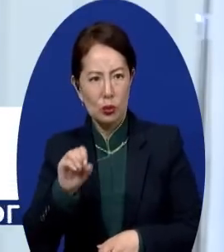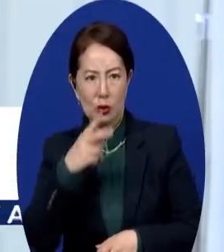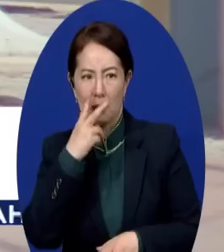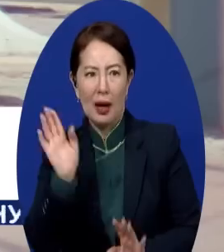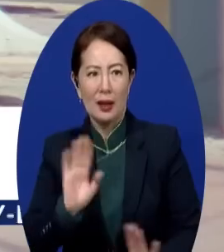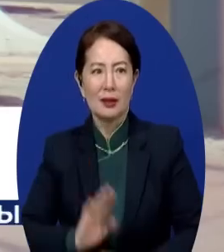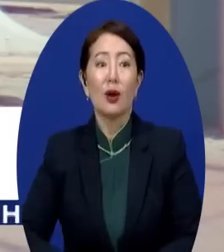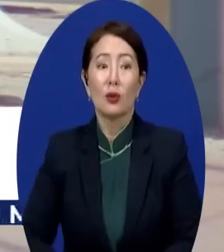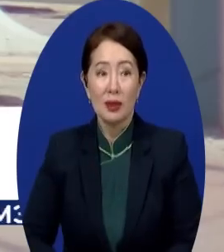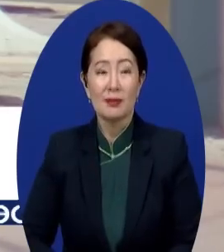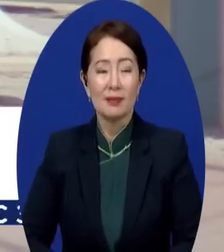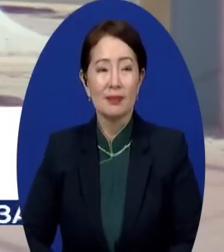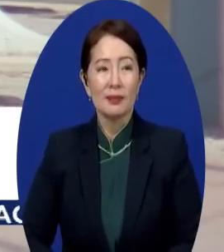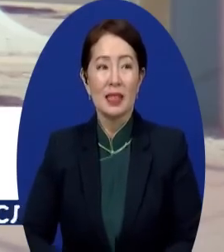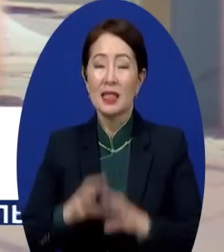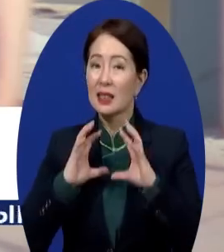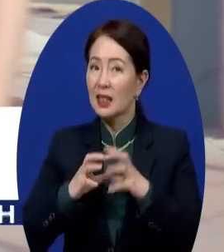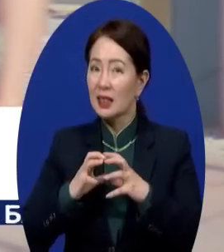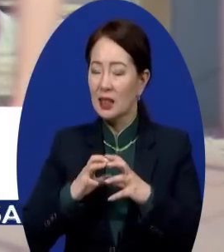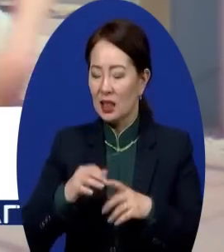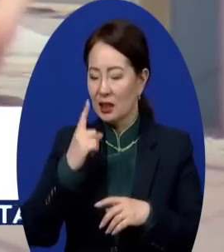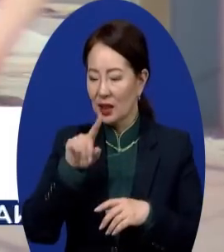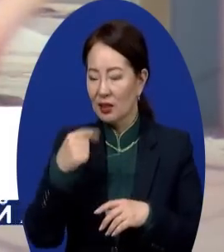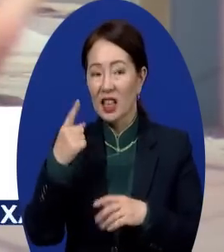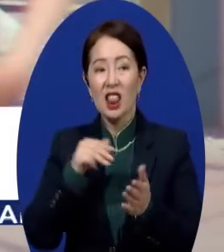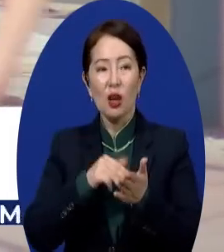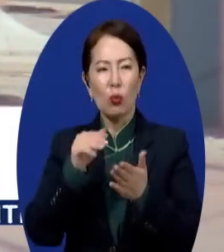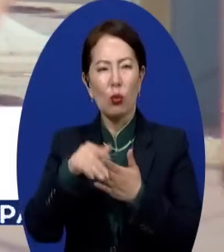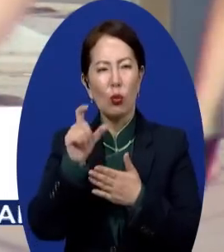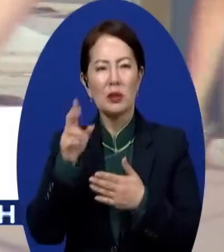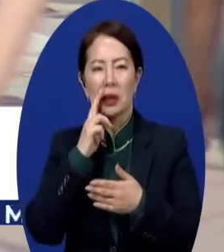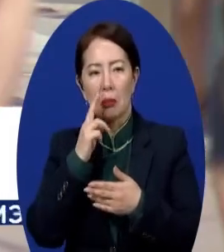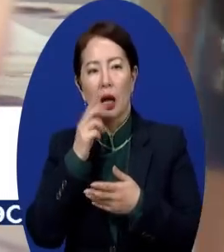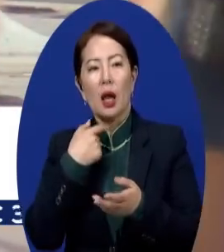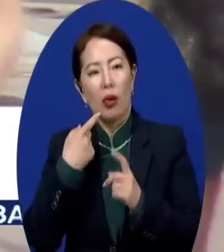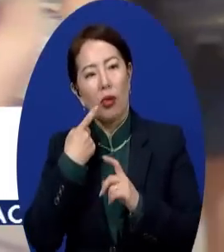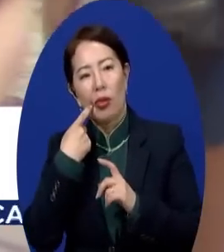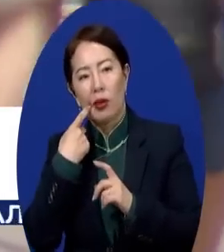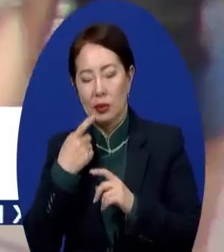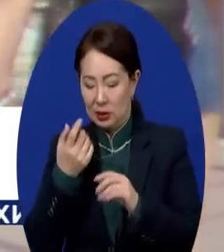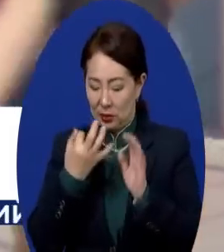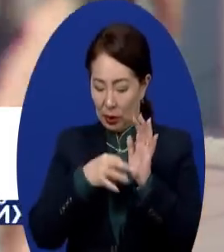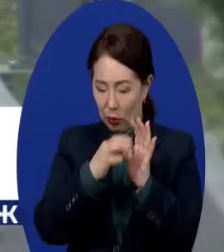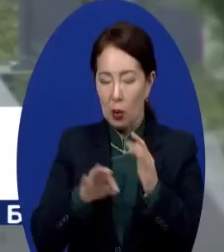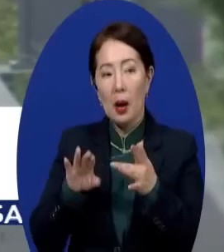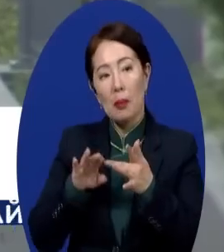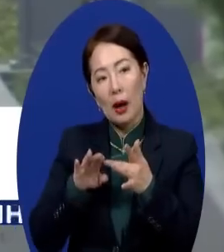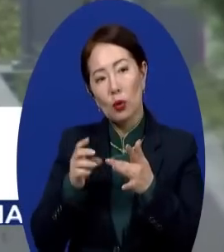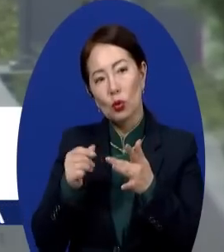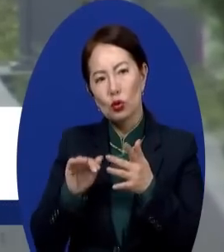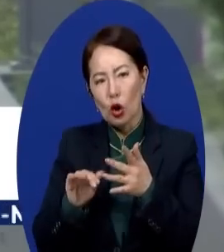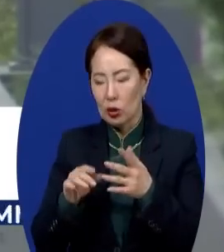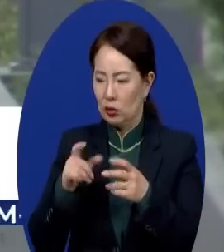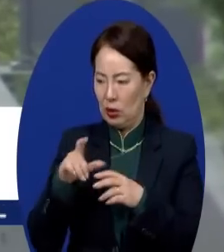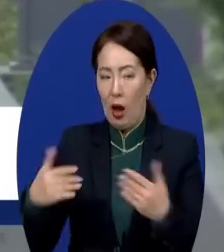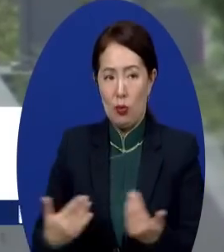байгаа. Дэлхийдээр 1.1 тэрбум хүн тамхины хэрэглээтэй байгаагийн 80% нь баг дунд орлоготой хөгжил буурай орныхан